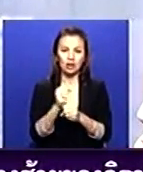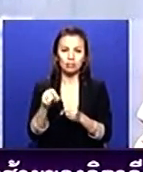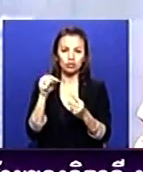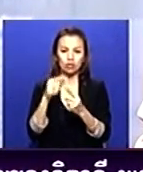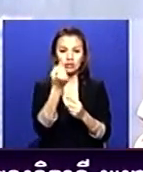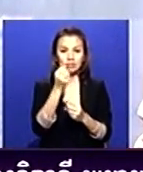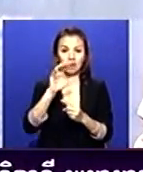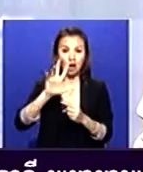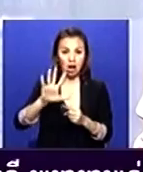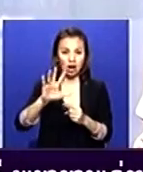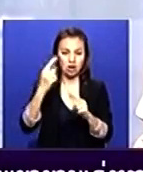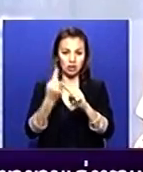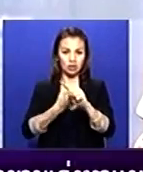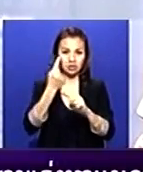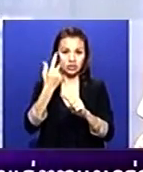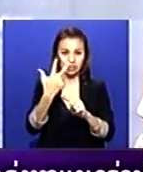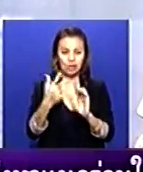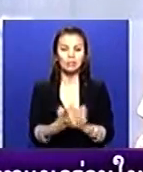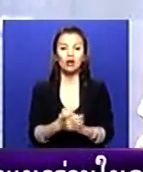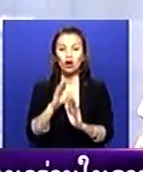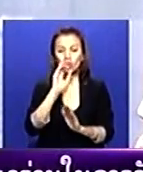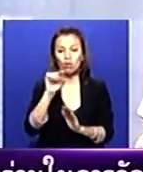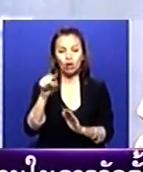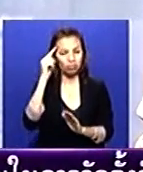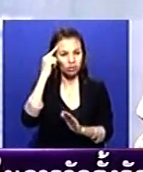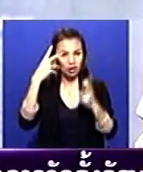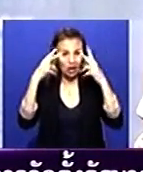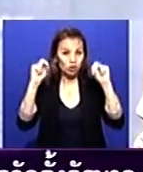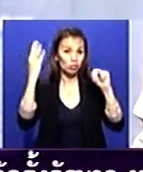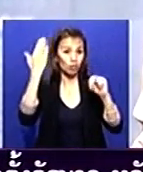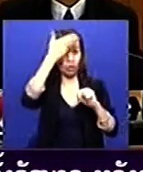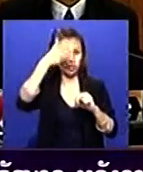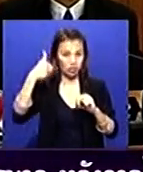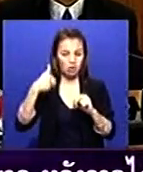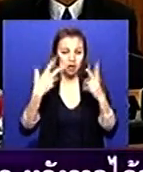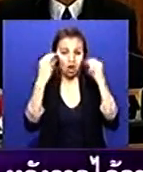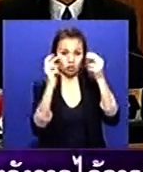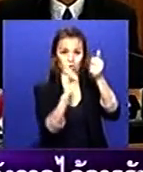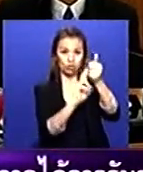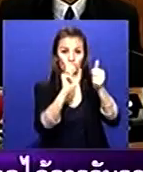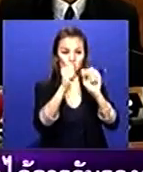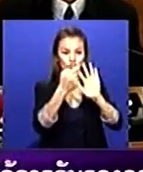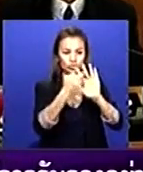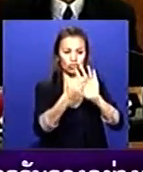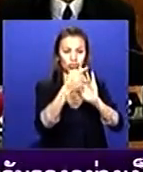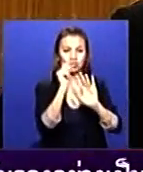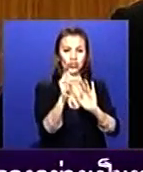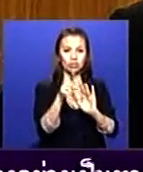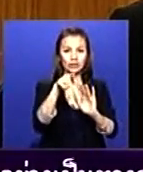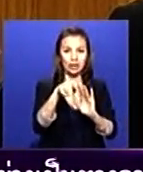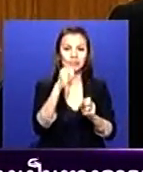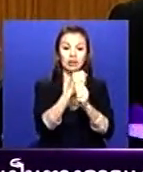านว่านายอภิสิทธิ์และนายสุเทพนั้นมีความผิดตามมาตรา157นายทาริศเพ็งดิษฐ์อธิบดีกรมสอบสวนคดีพิเศ